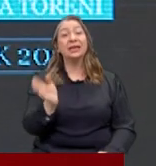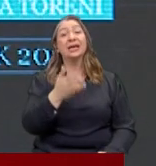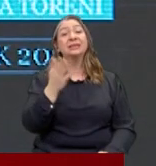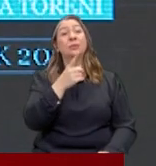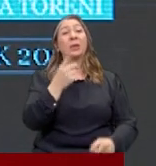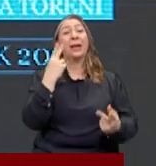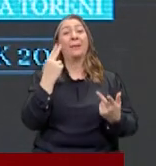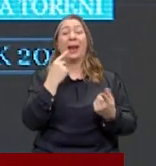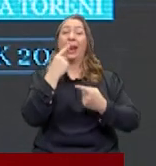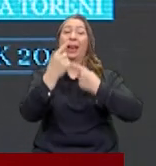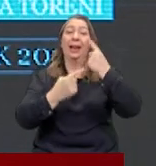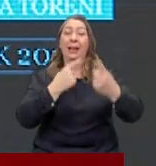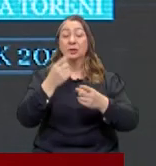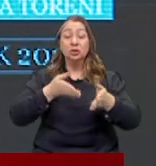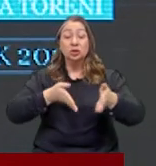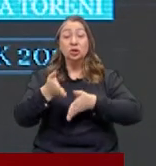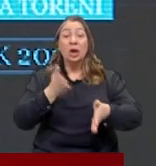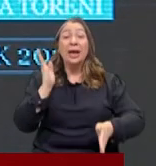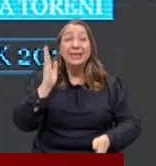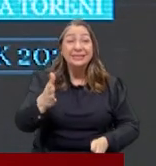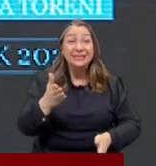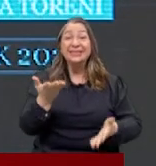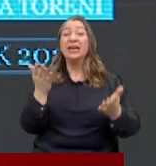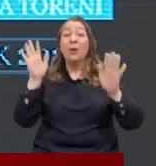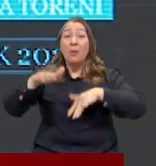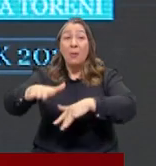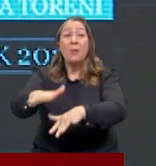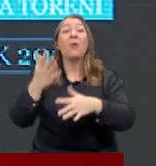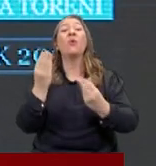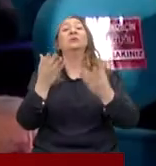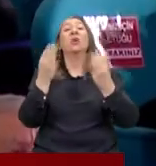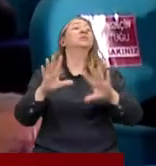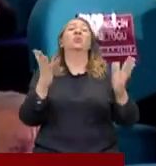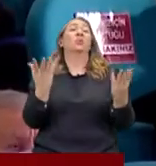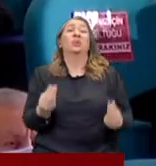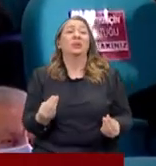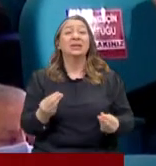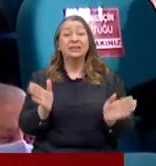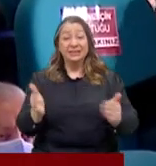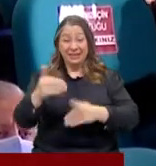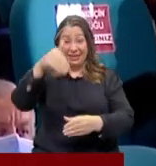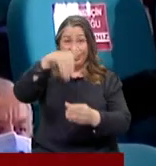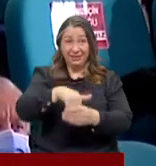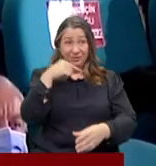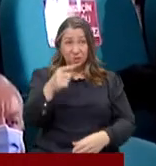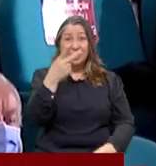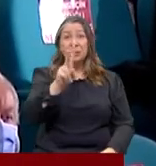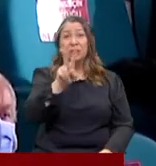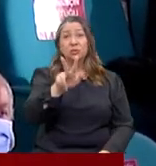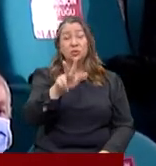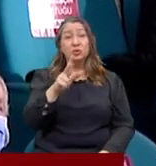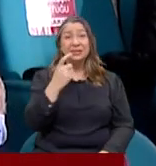beylik lafları. Sokağa dökülseniz ne yazar, dökülmeseniz ne çıkar? Sandık diyorsanız 2023